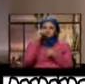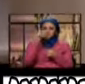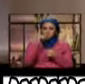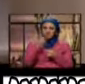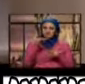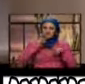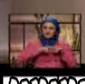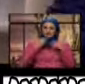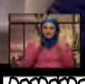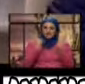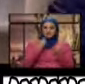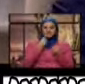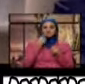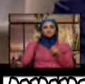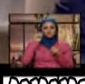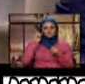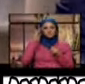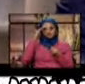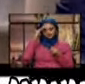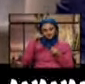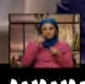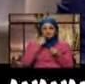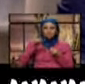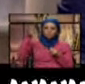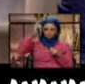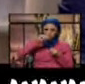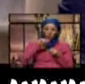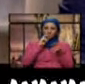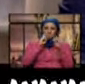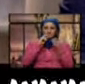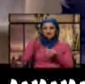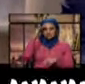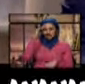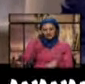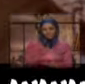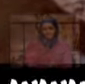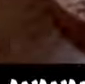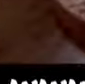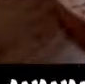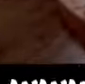الحديث بقية ان شاء الله. نشكركم جدا جدا ونشوفكم على خير بكرة ان شاء الله. السلام عليكم.